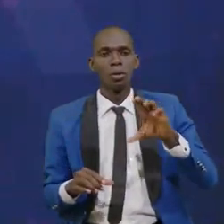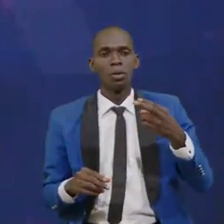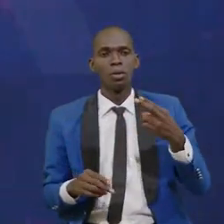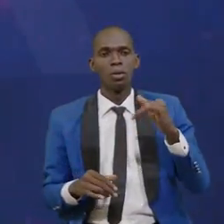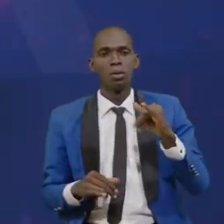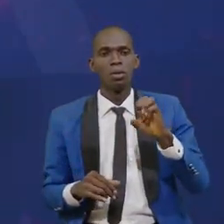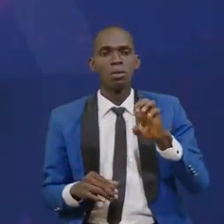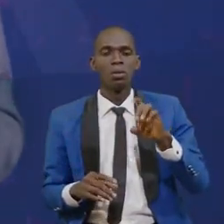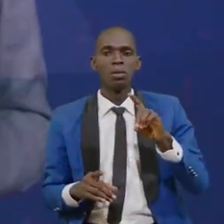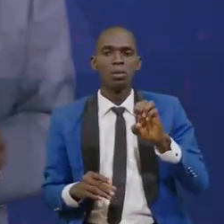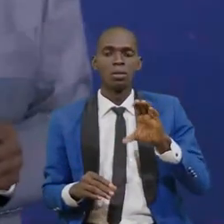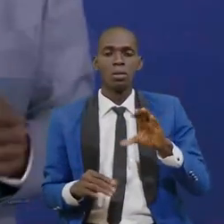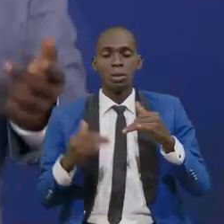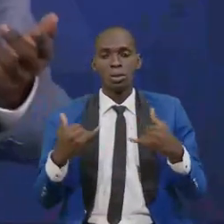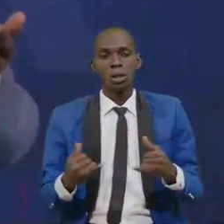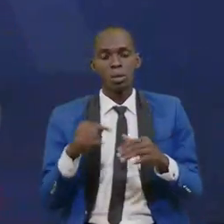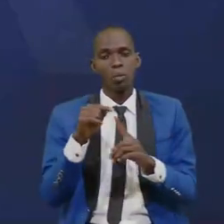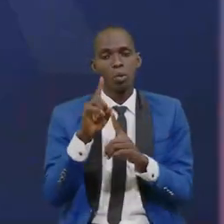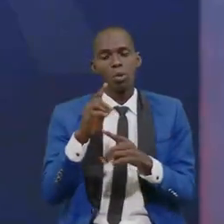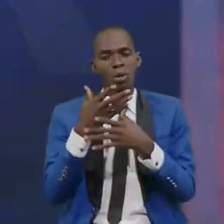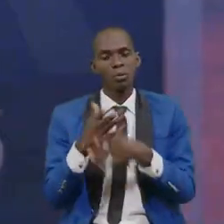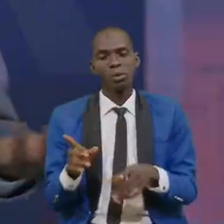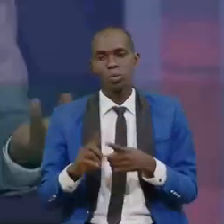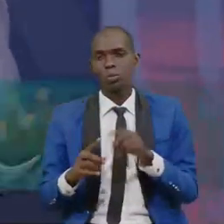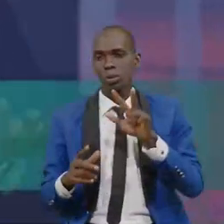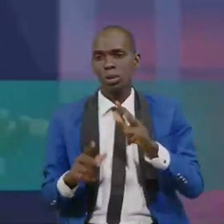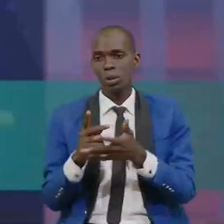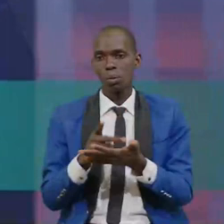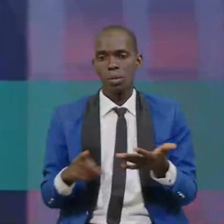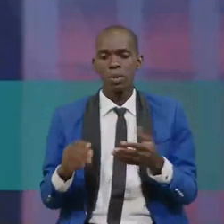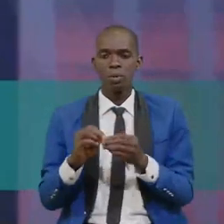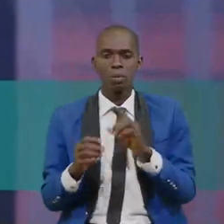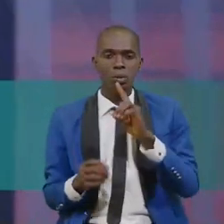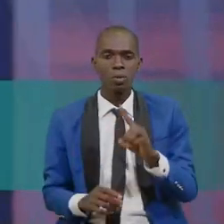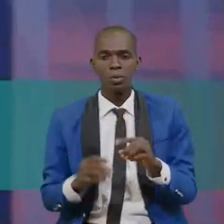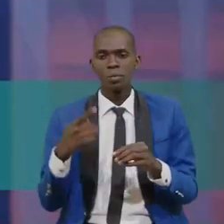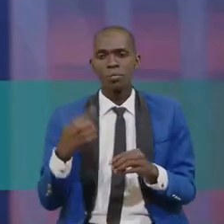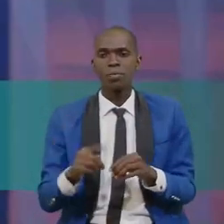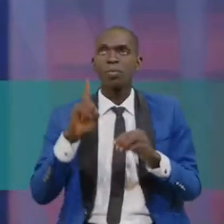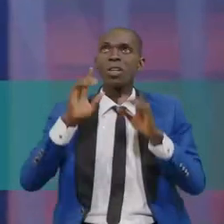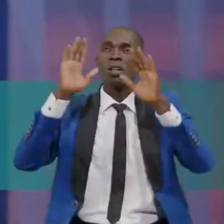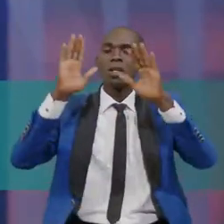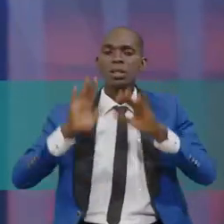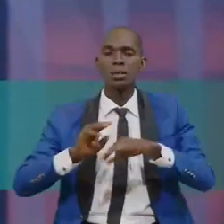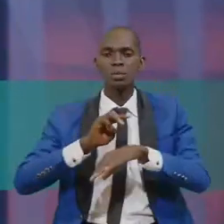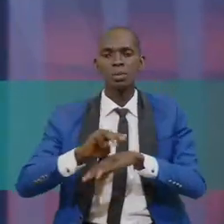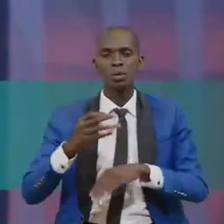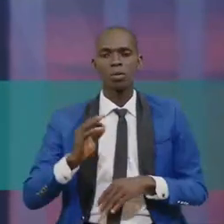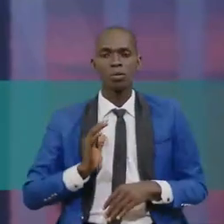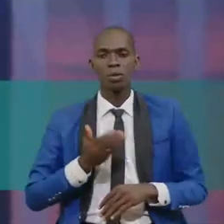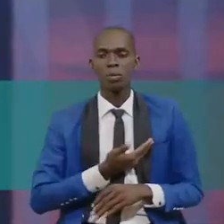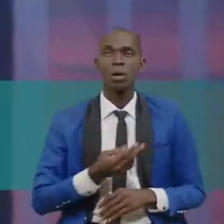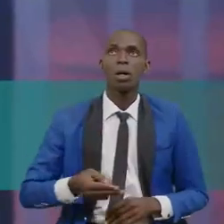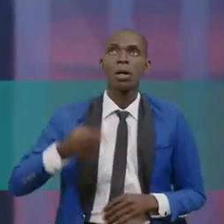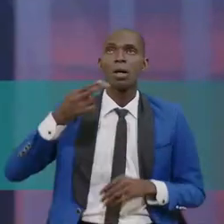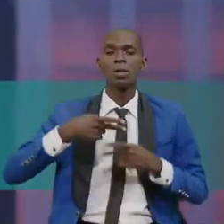Ce premier point est en trois éléments. Premièrement, le ministère excellent de notre souverain